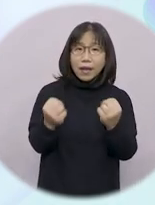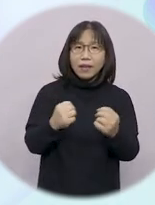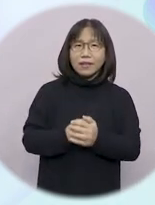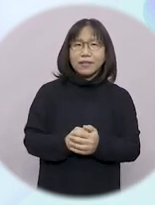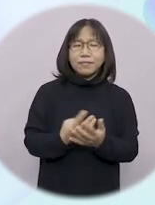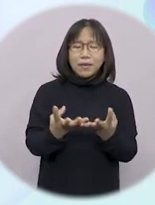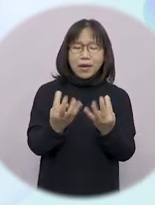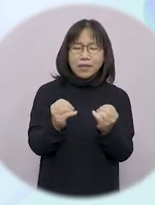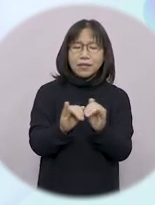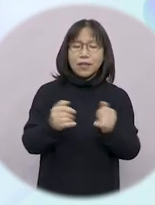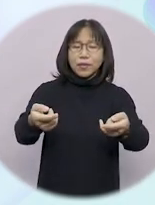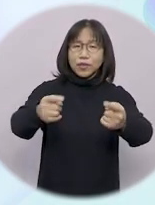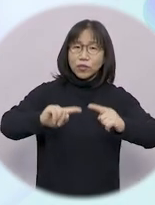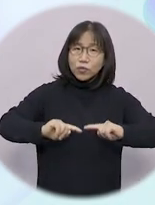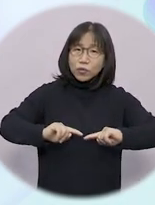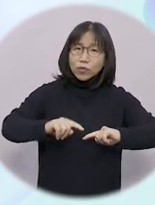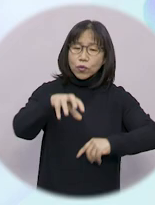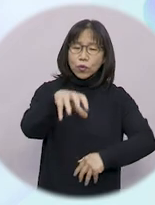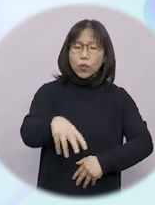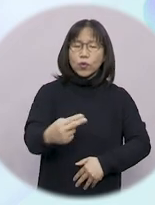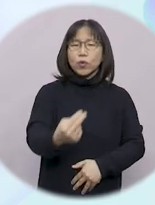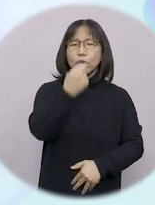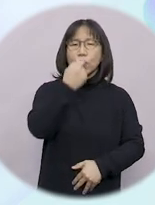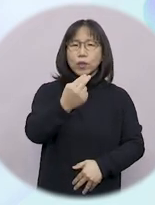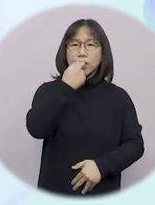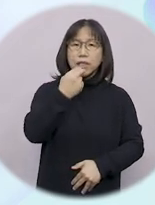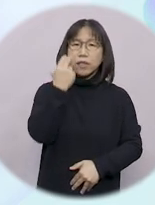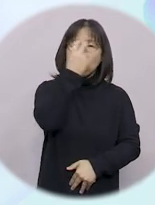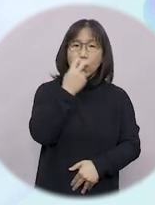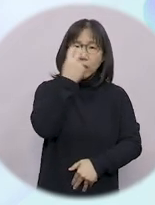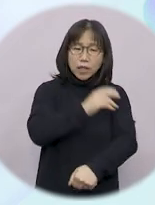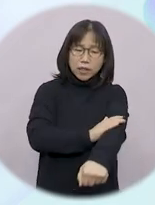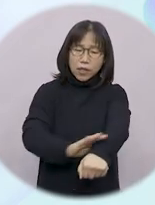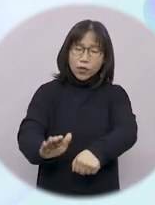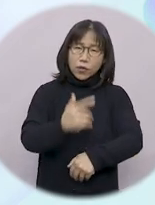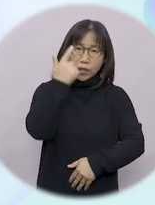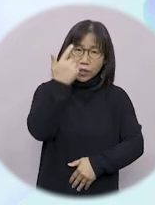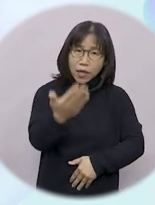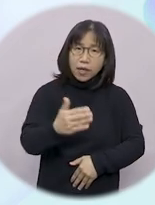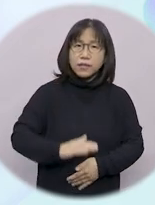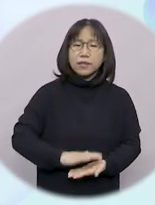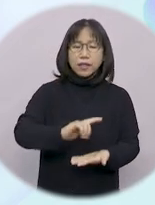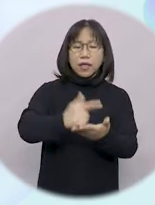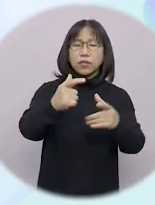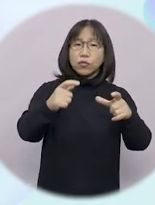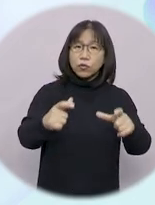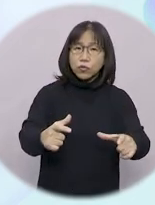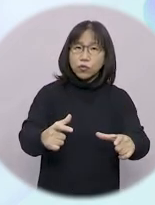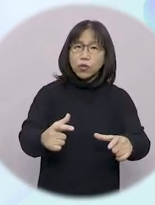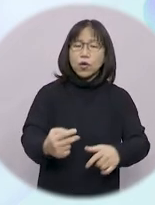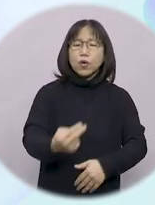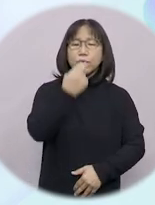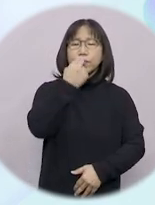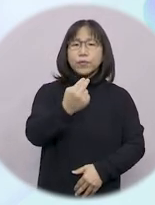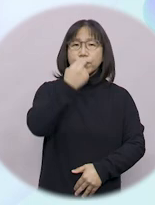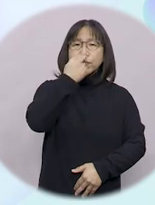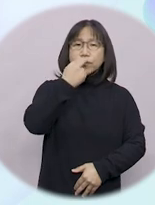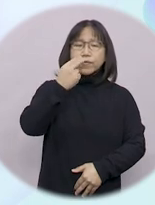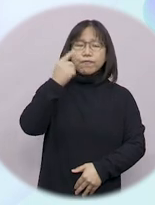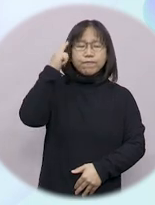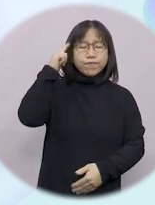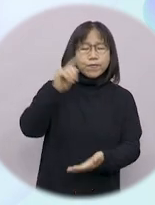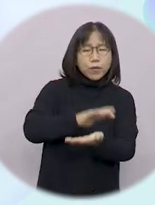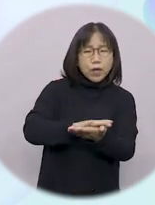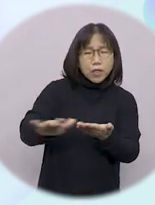다중 이용 시설의 공기질 관리는 제대로 되고 있을까요 강서구가 환희 가 꼭 필요한 어린이집과